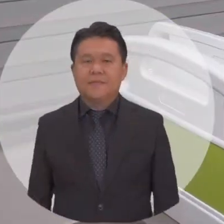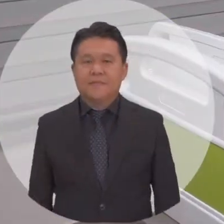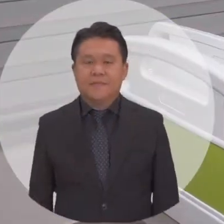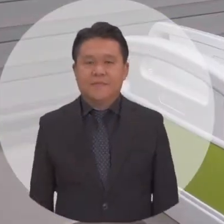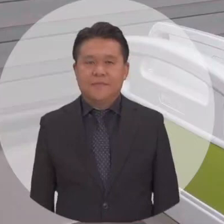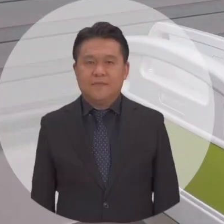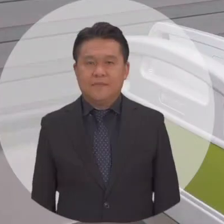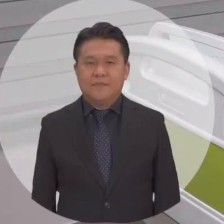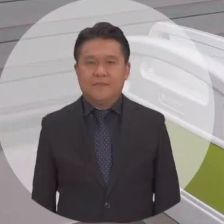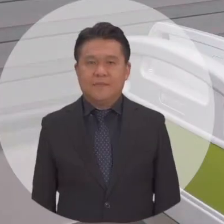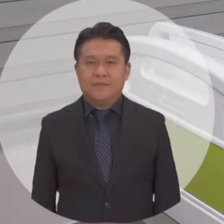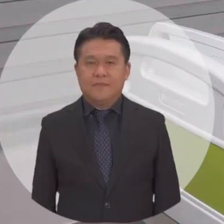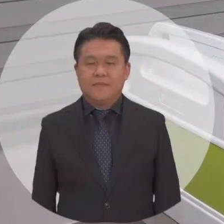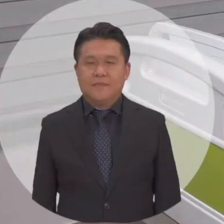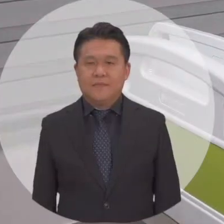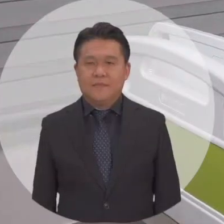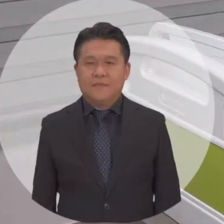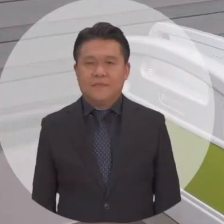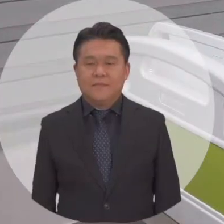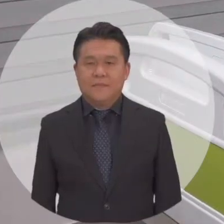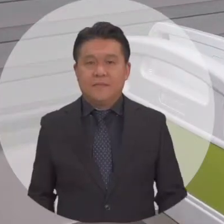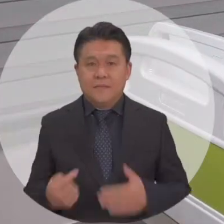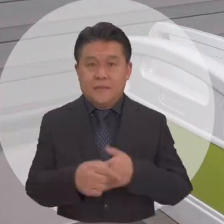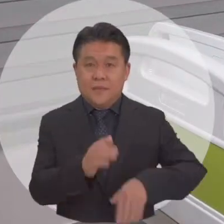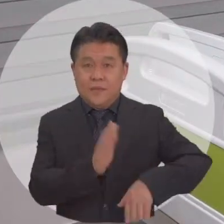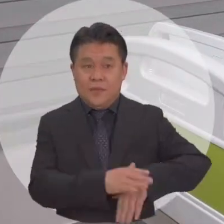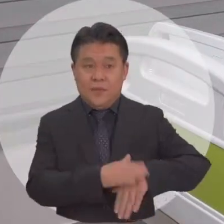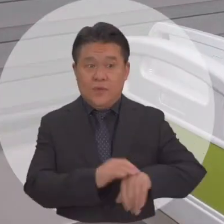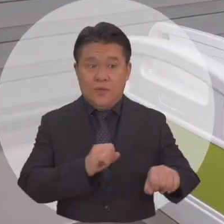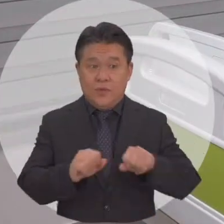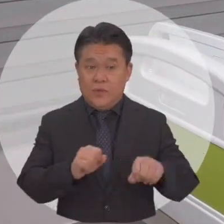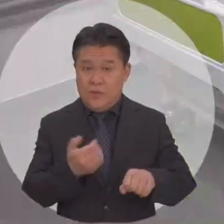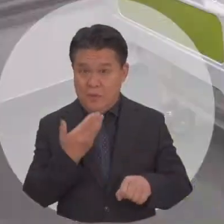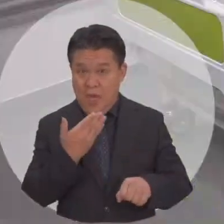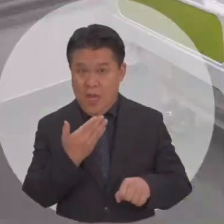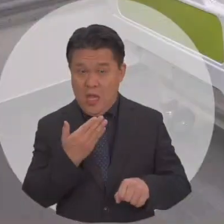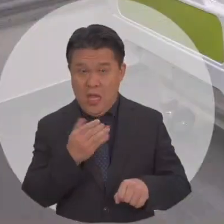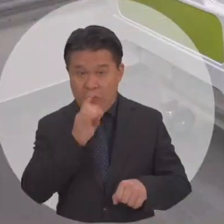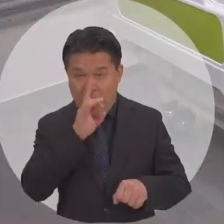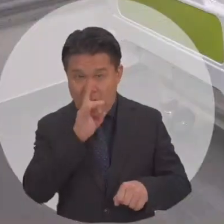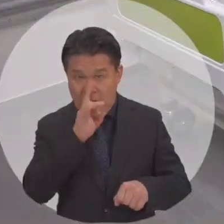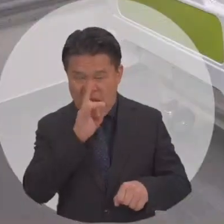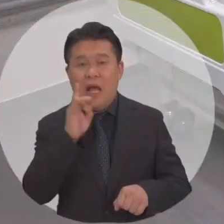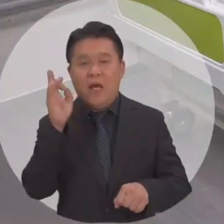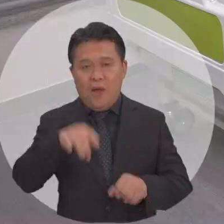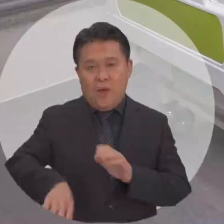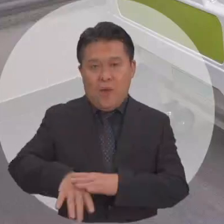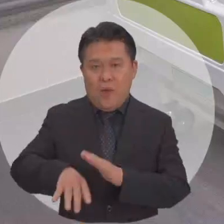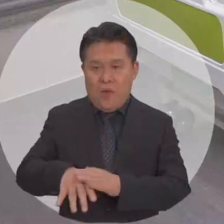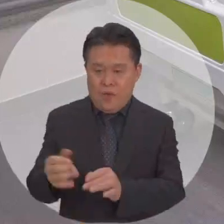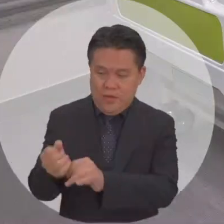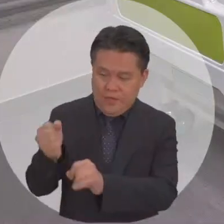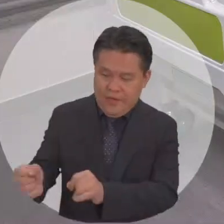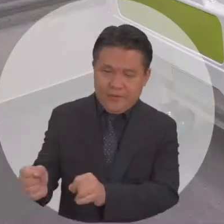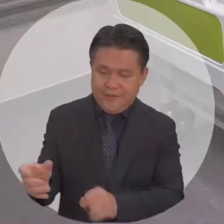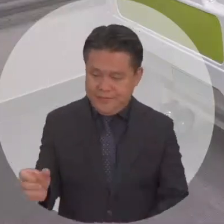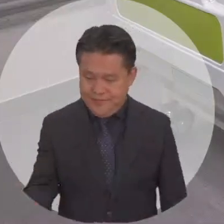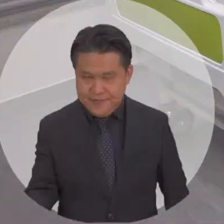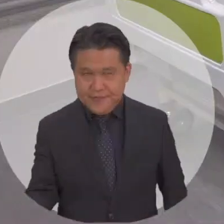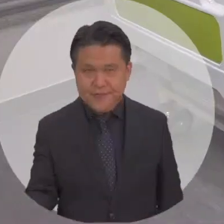대상자가 몸 왼쪽을 움직일 수 없는 경우 오른쪽 손으로 지팡이를 잡고 서게 합니다.